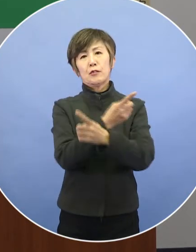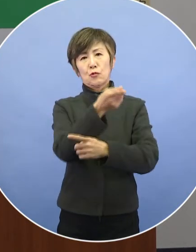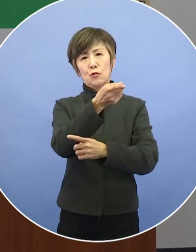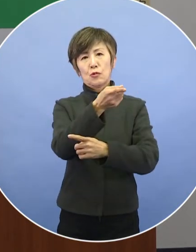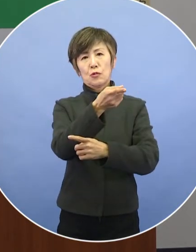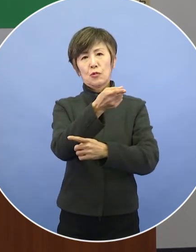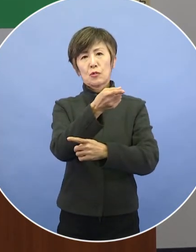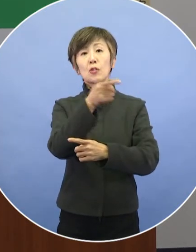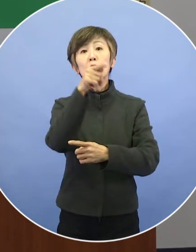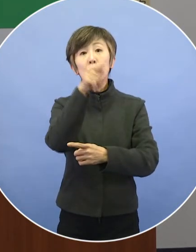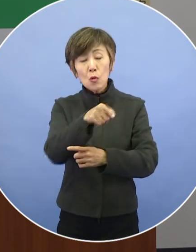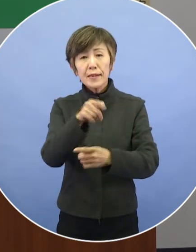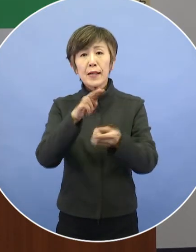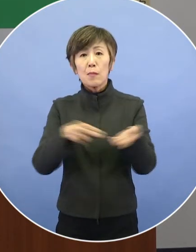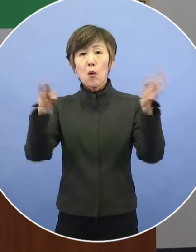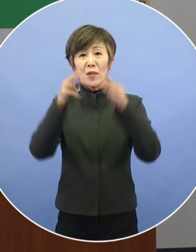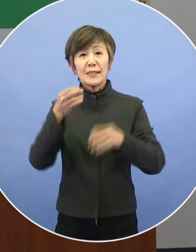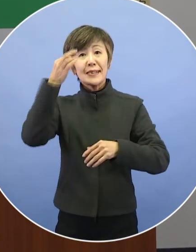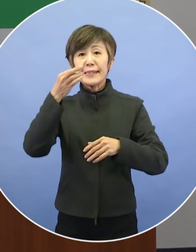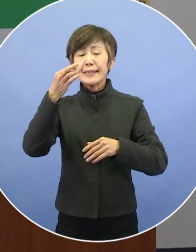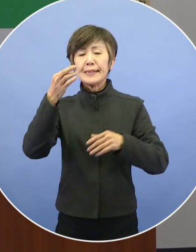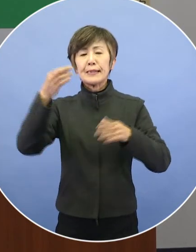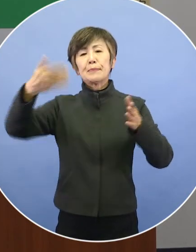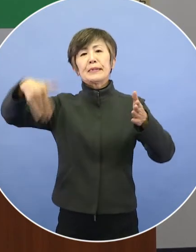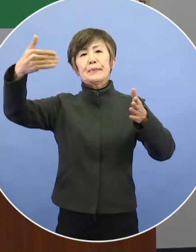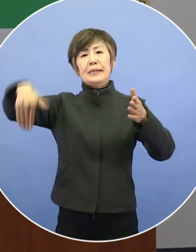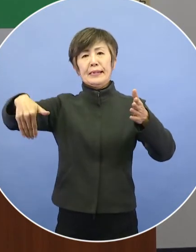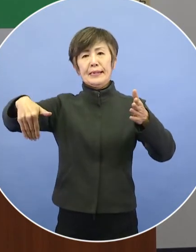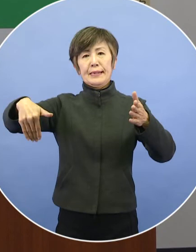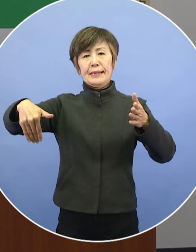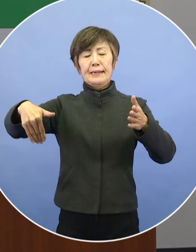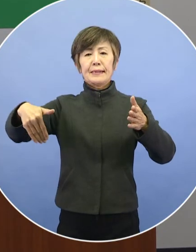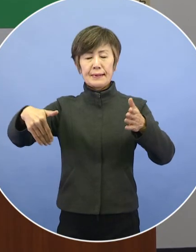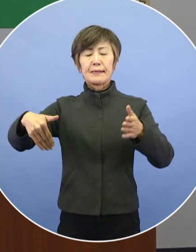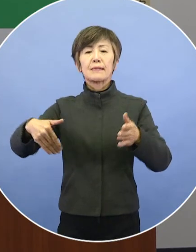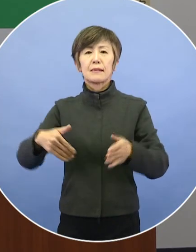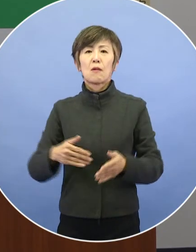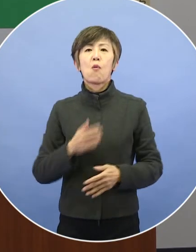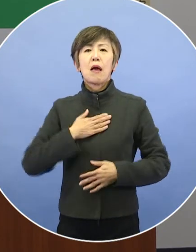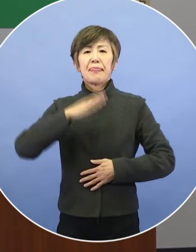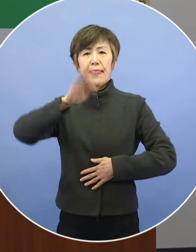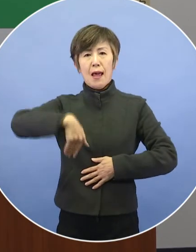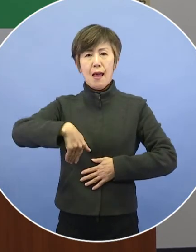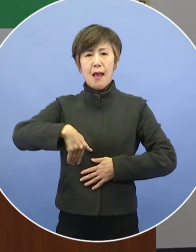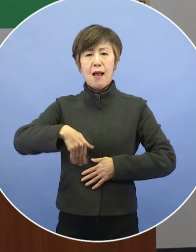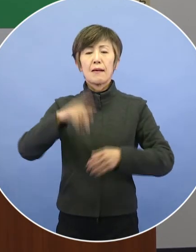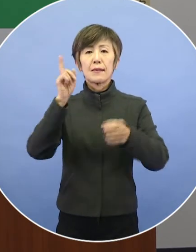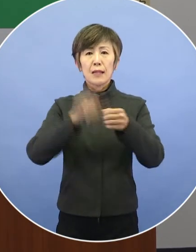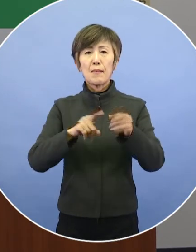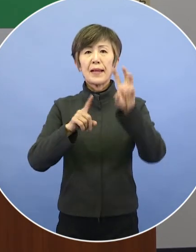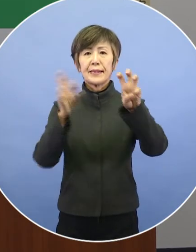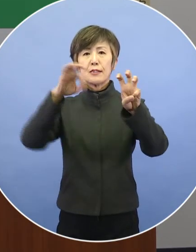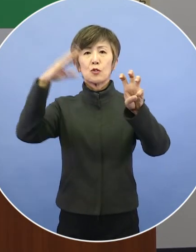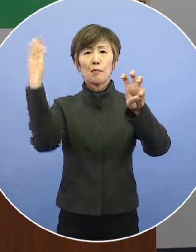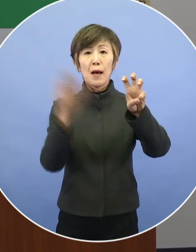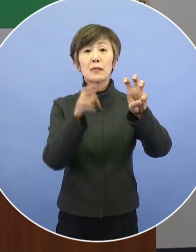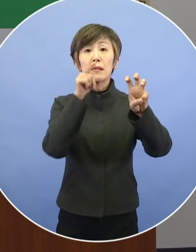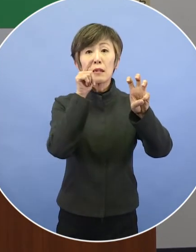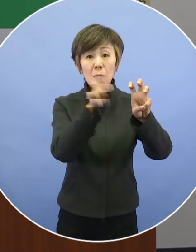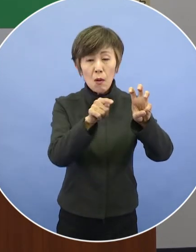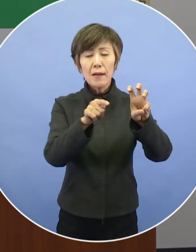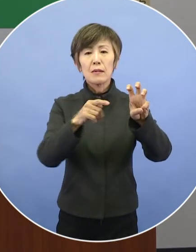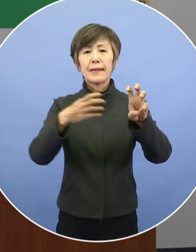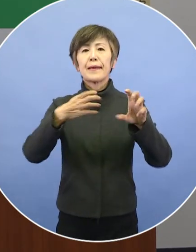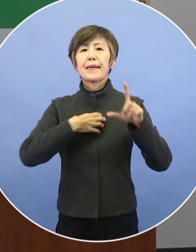なんとか営業引っ張くを招かないでですね進められるというような状況でございましたので30%程度で警報に